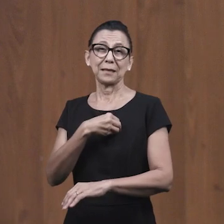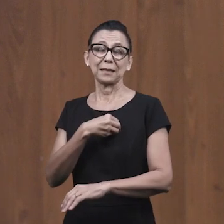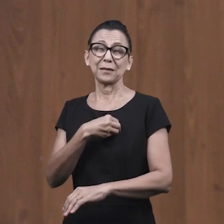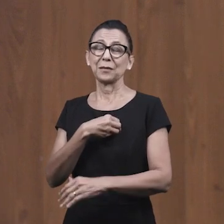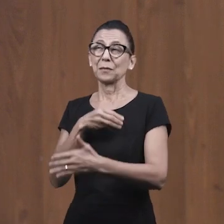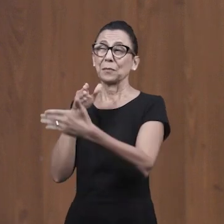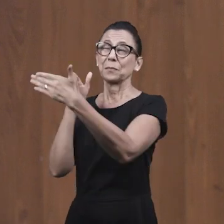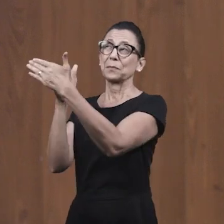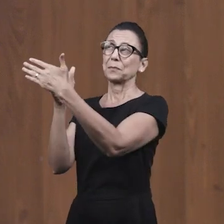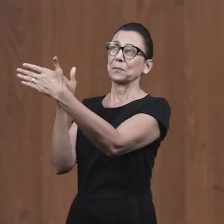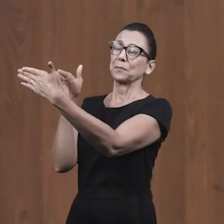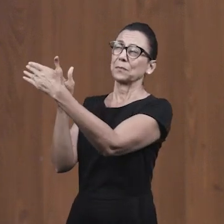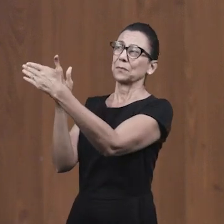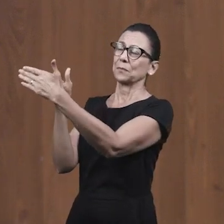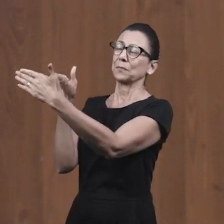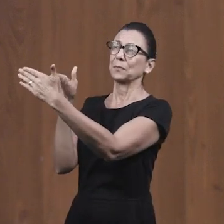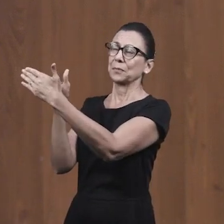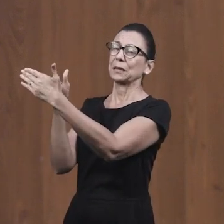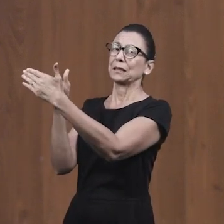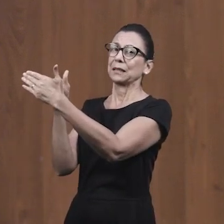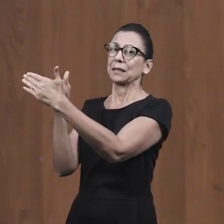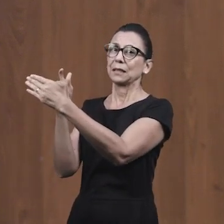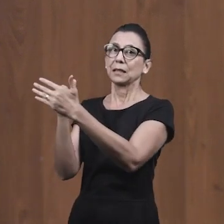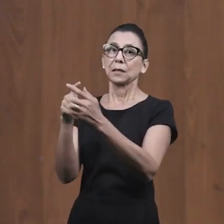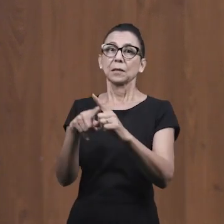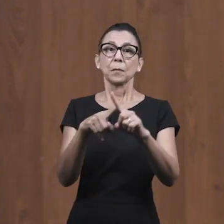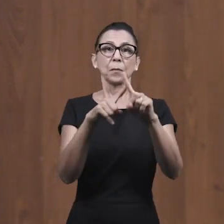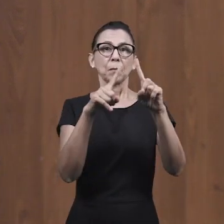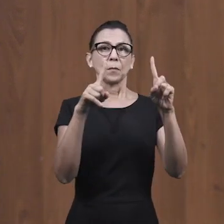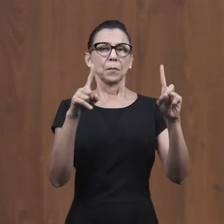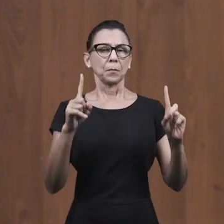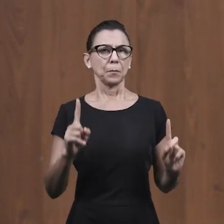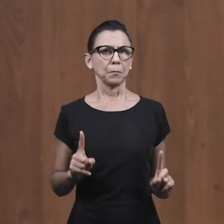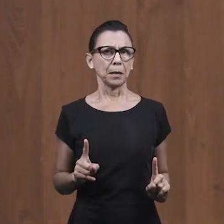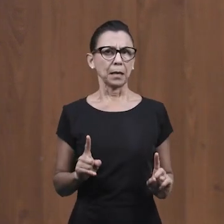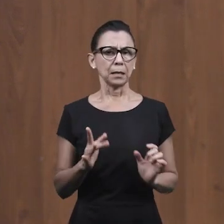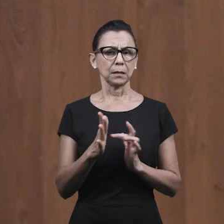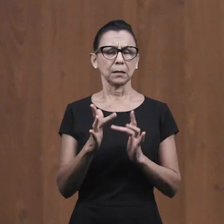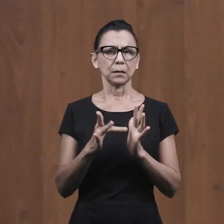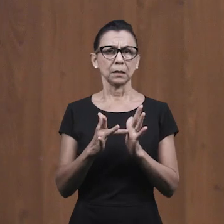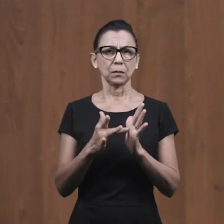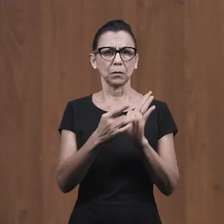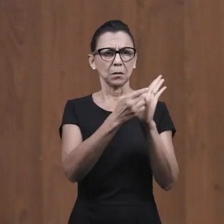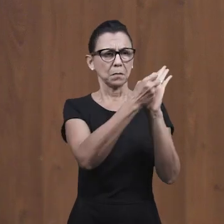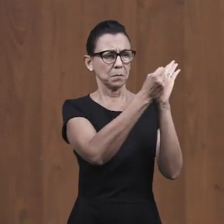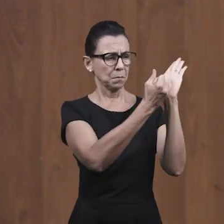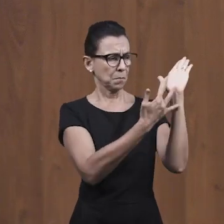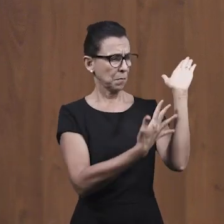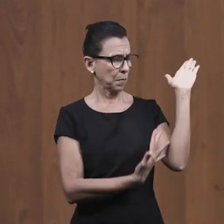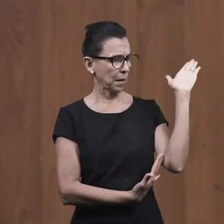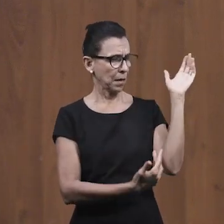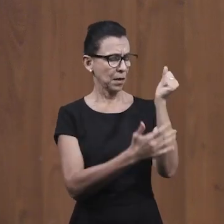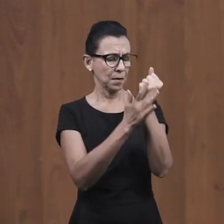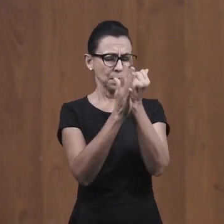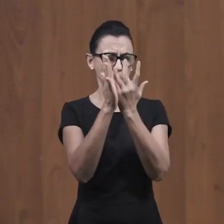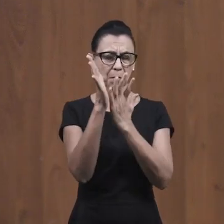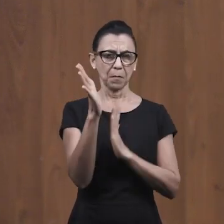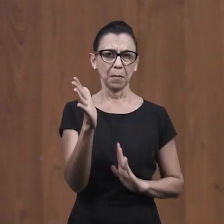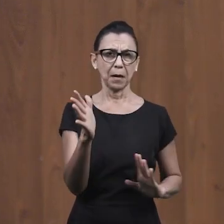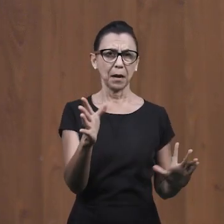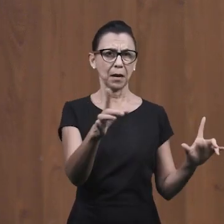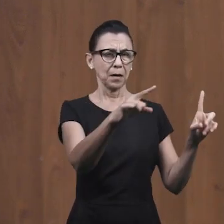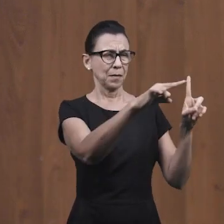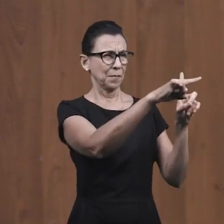empêchait d'arriver proche de Dieu. Mais Jésus, à travers son sang versé à la croix, il a